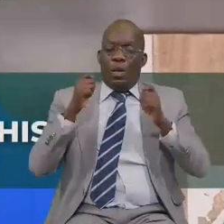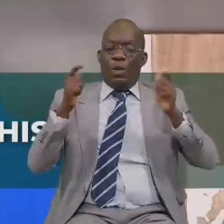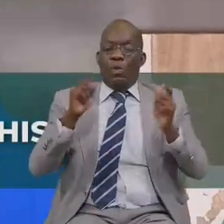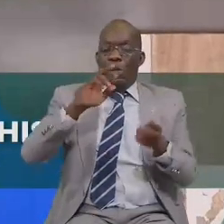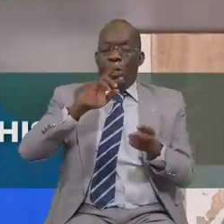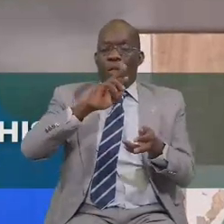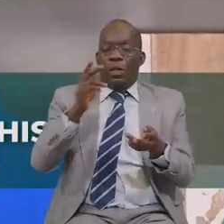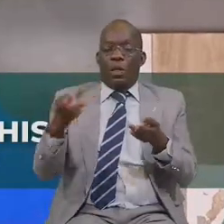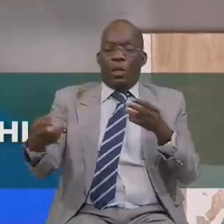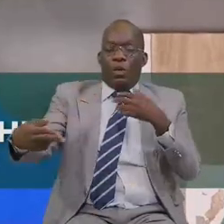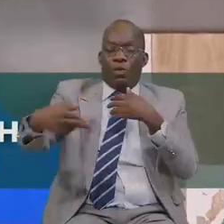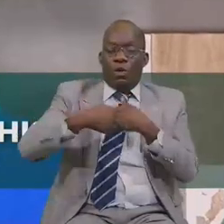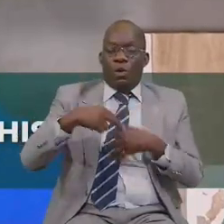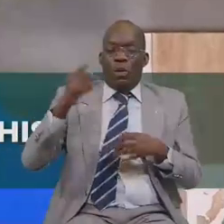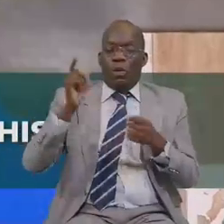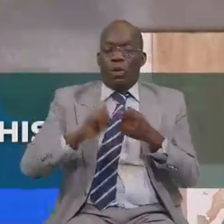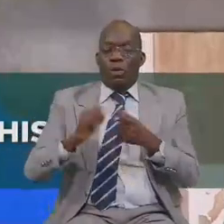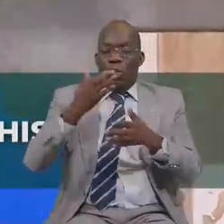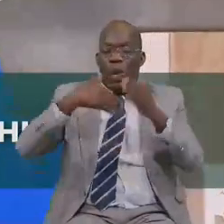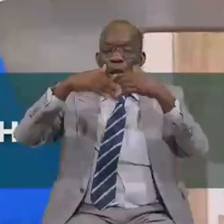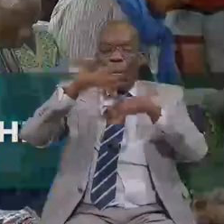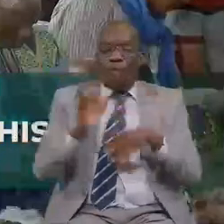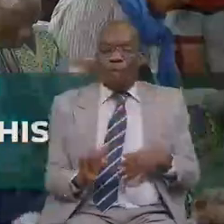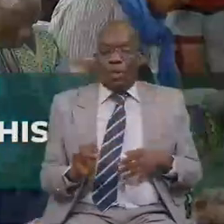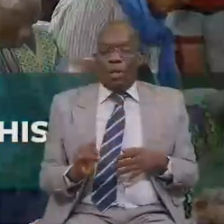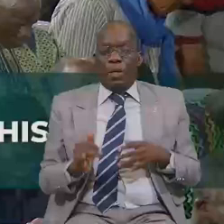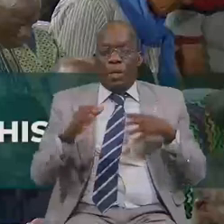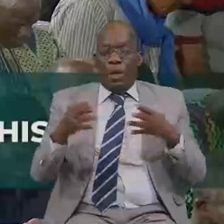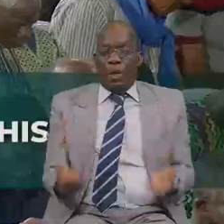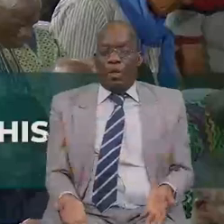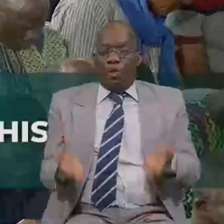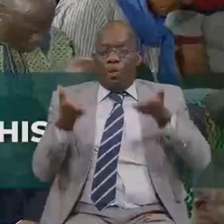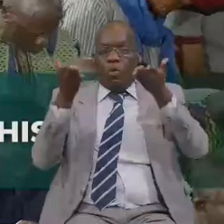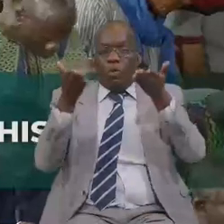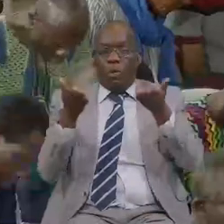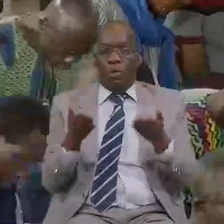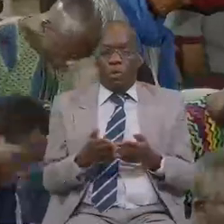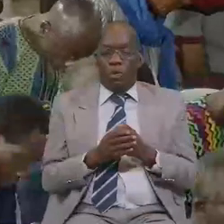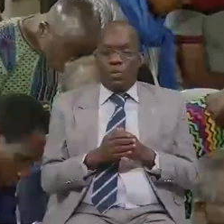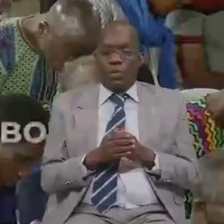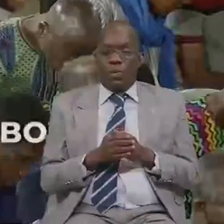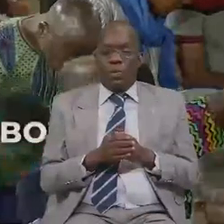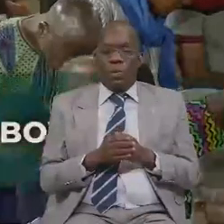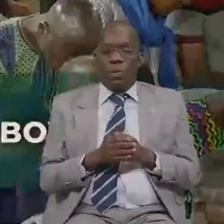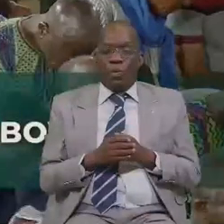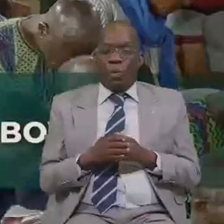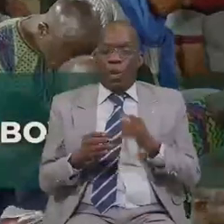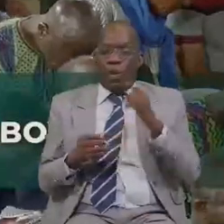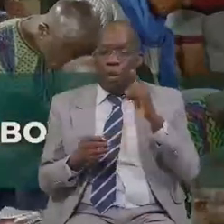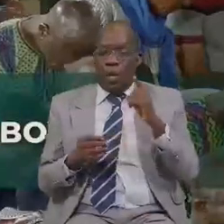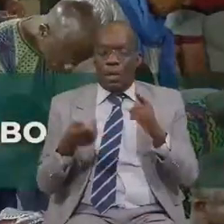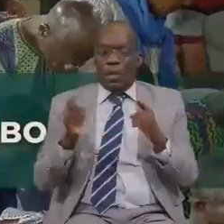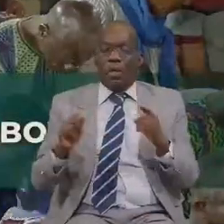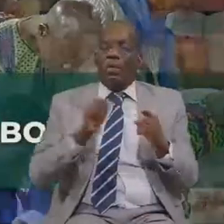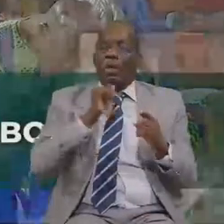l'élévation céleste. Premier élément, Le transport inégalable